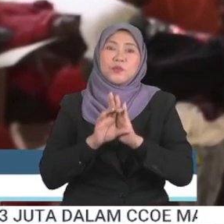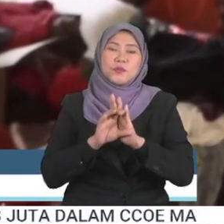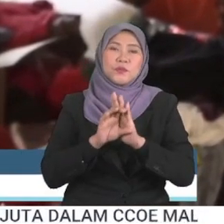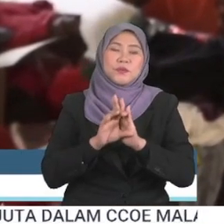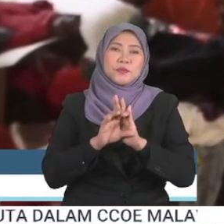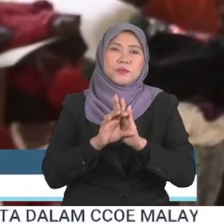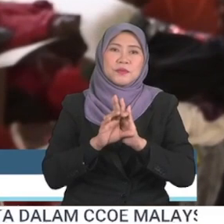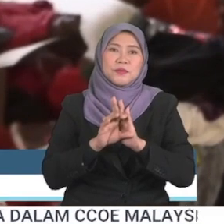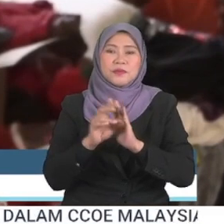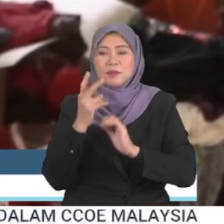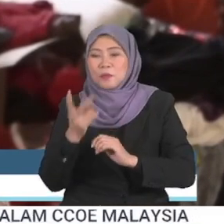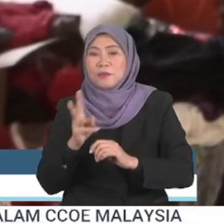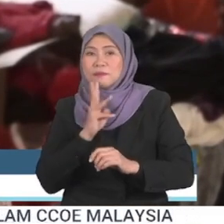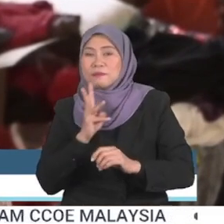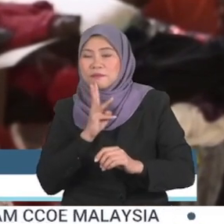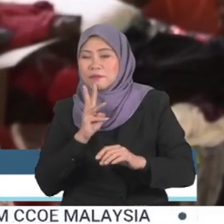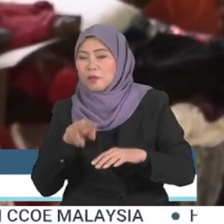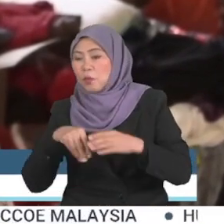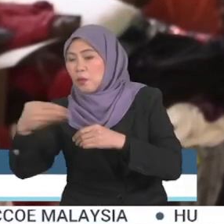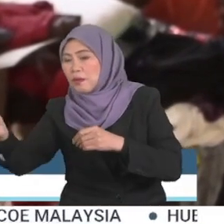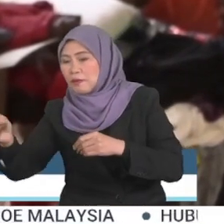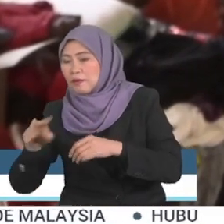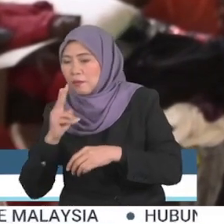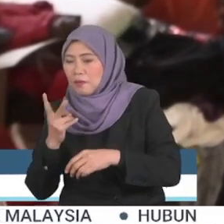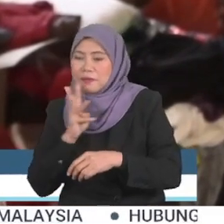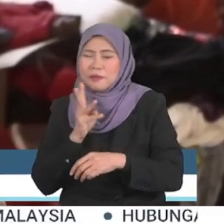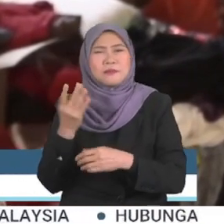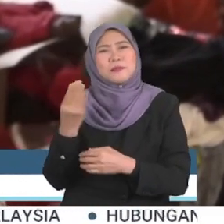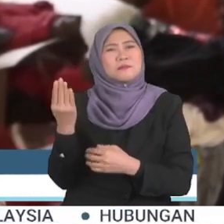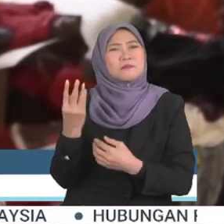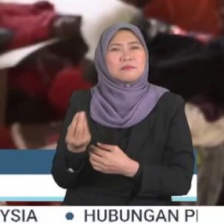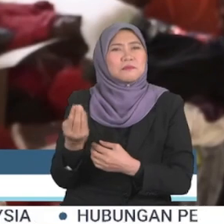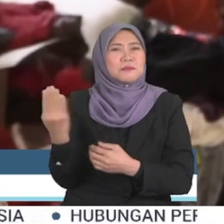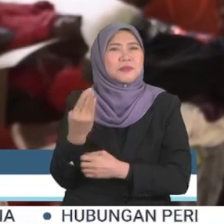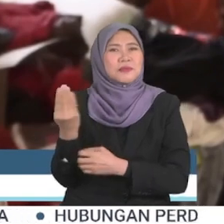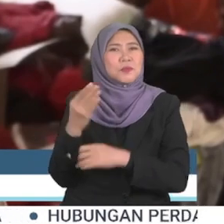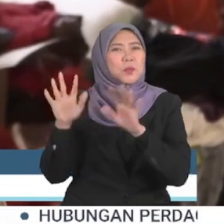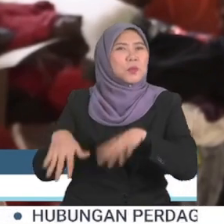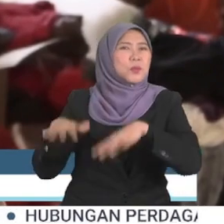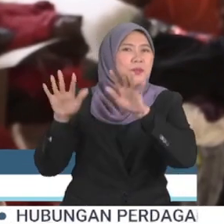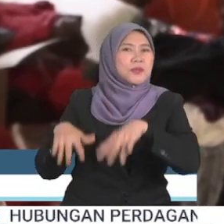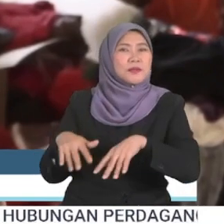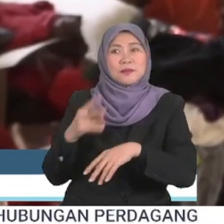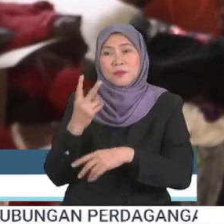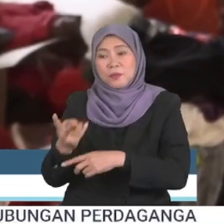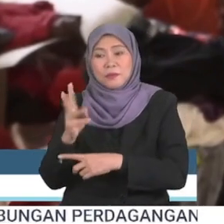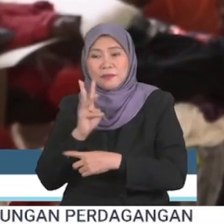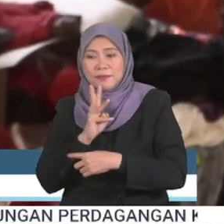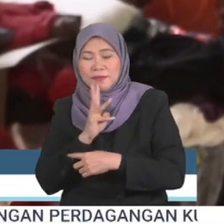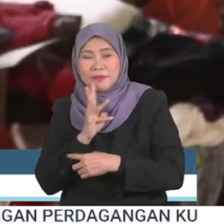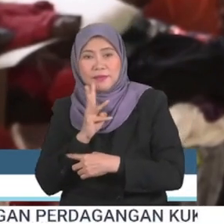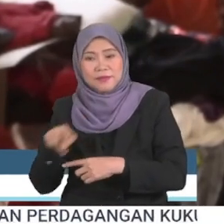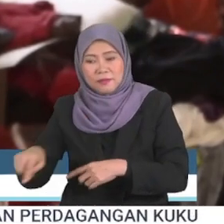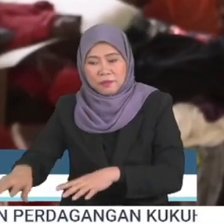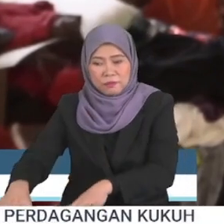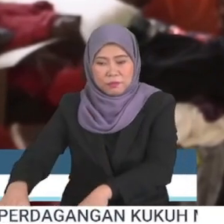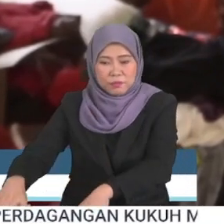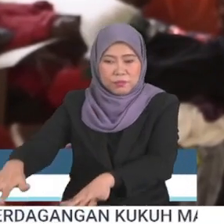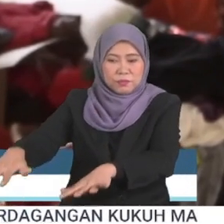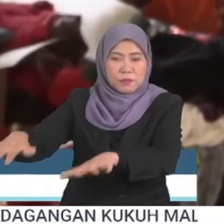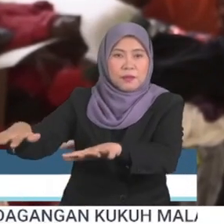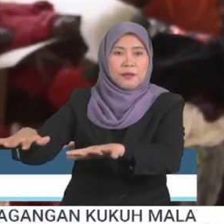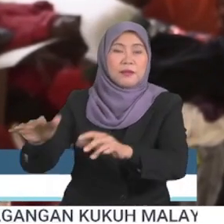kita tengok pada air lah keadaan. Kita dah biasa dah kan dalam keadaan macam ni. Jadi bila air rasa macam dah naik itu,